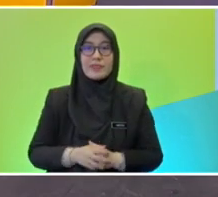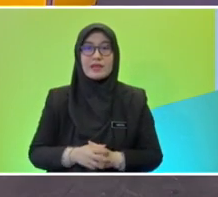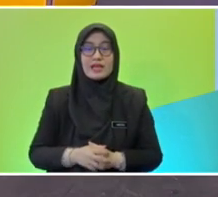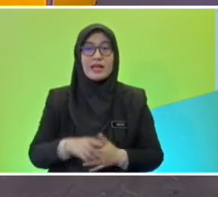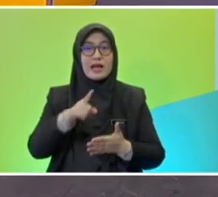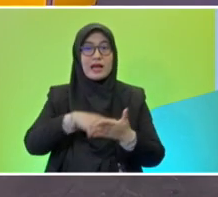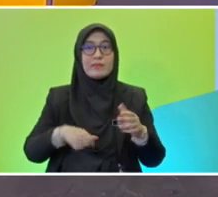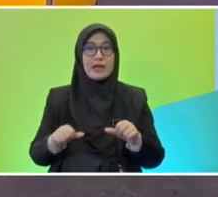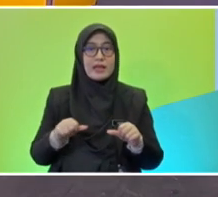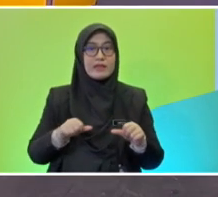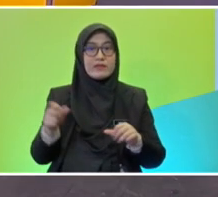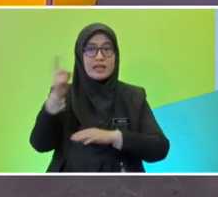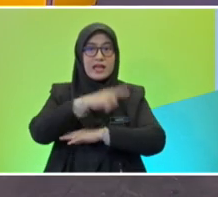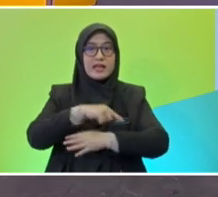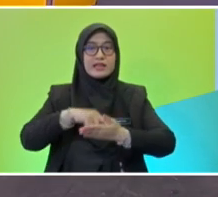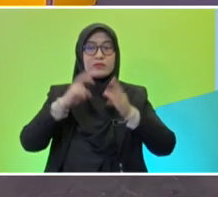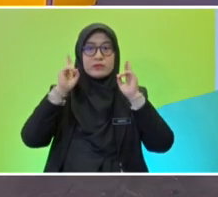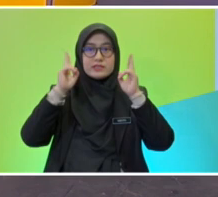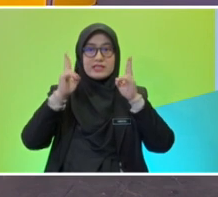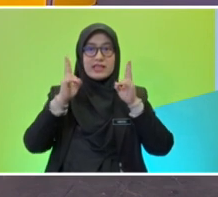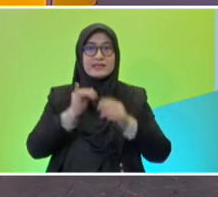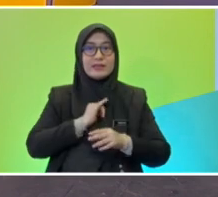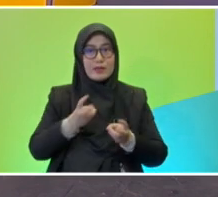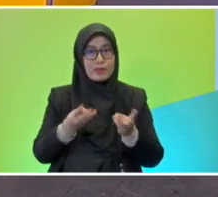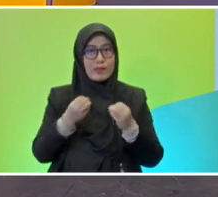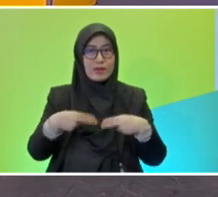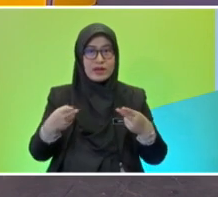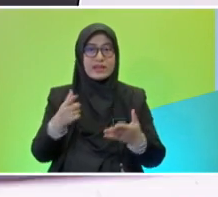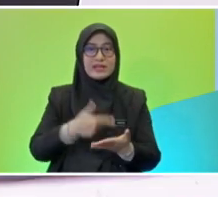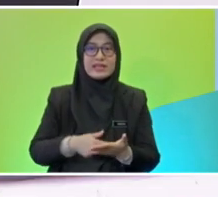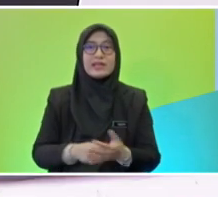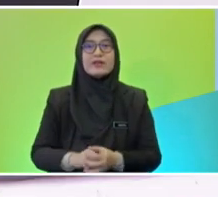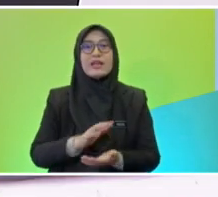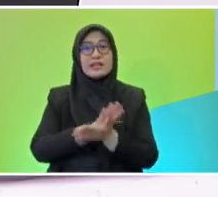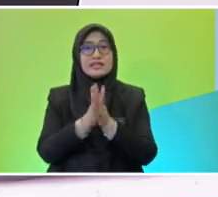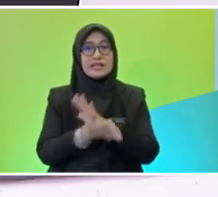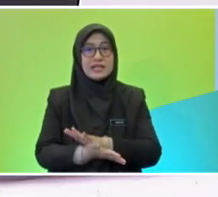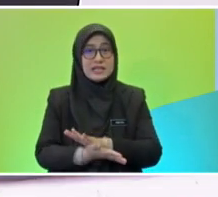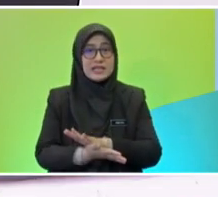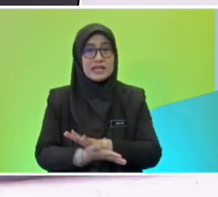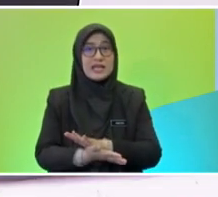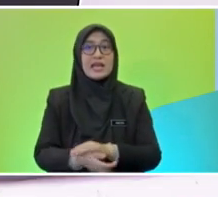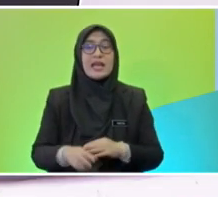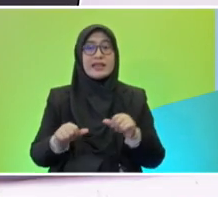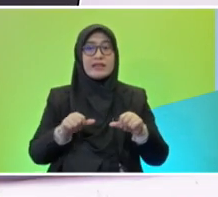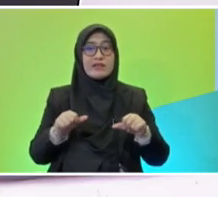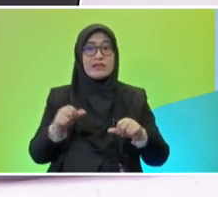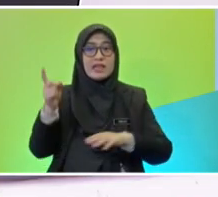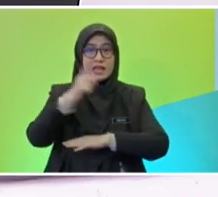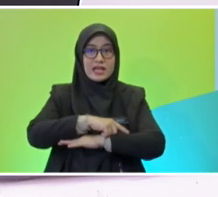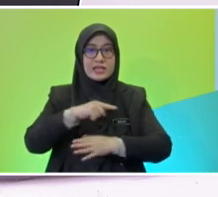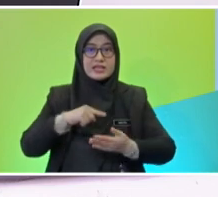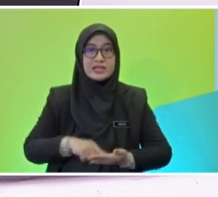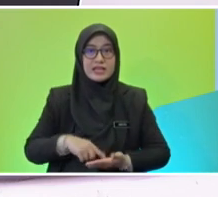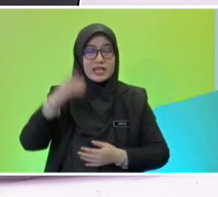menang lagi kita hari ini adalah Oke Ustad Nak minta Din